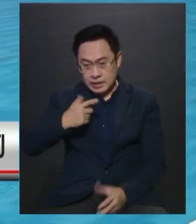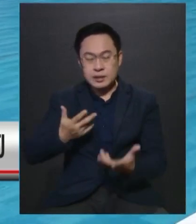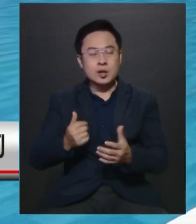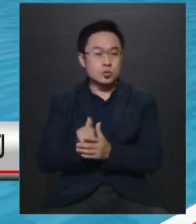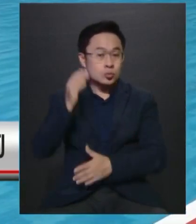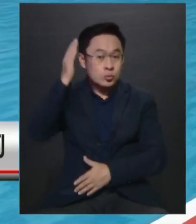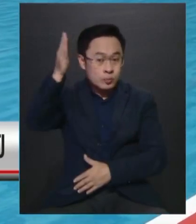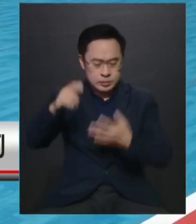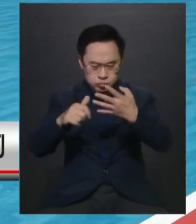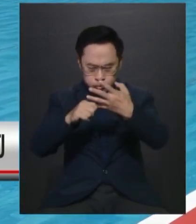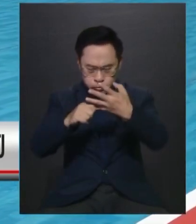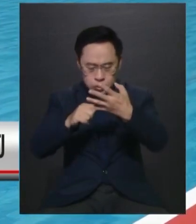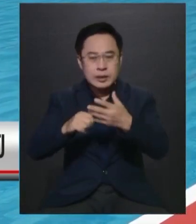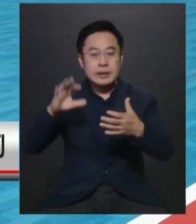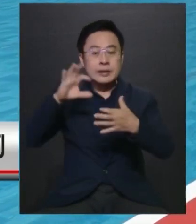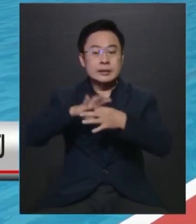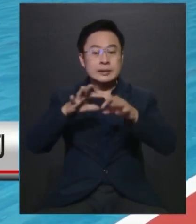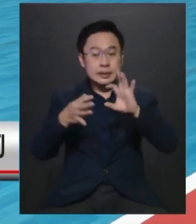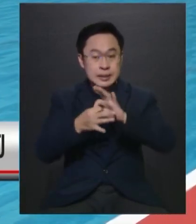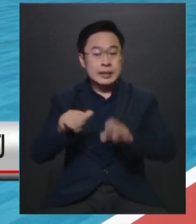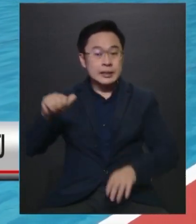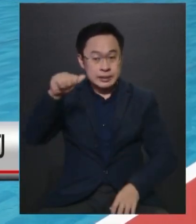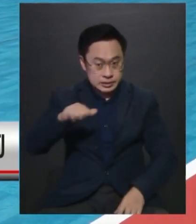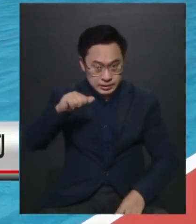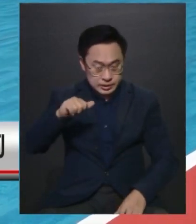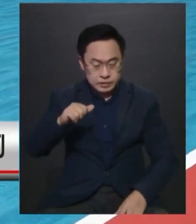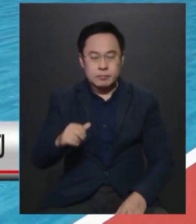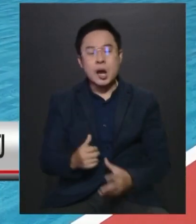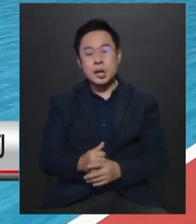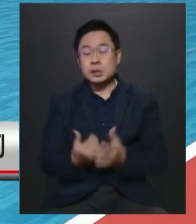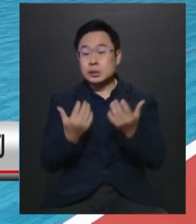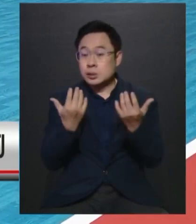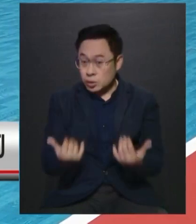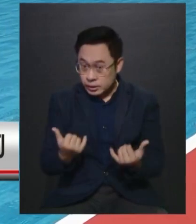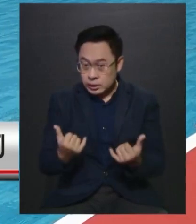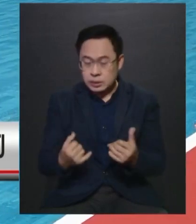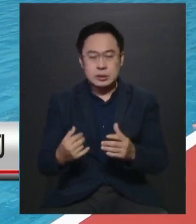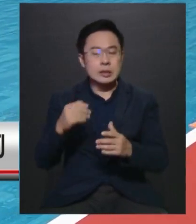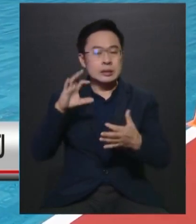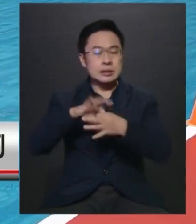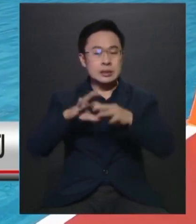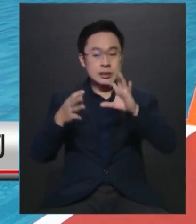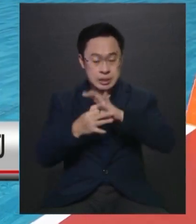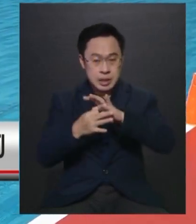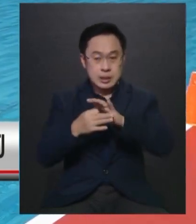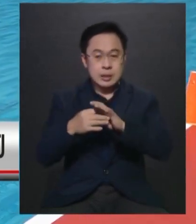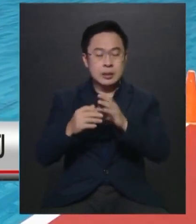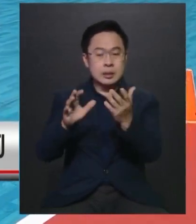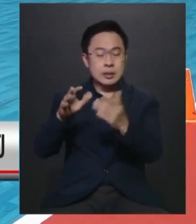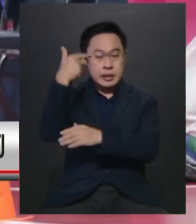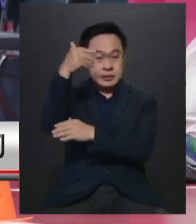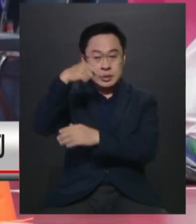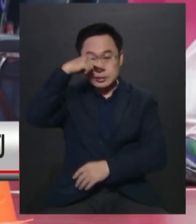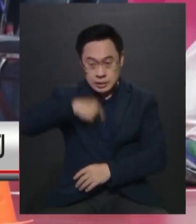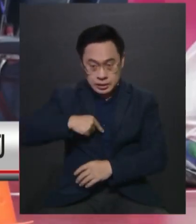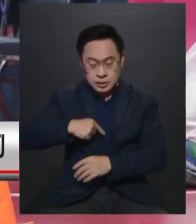ยหรือว่านะตอนนี้มีการแข่งขันกีฬาคนพิการแห่งชาติ ใน การจานานิกาเกมด้วย ก็คือคักเลยนะเอาว่าเย็